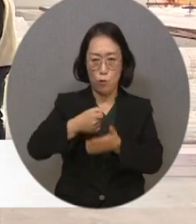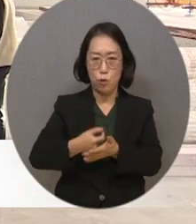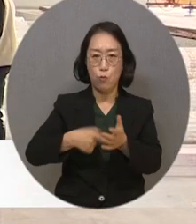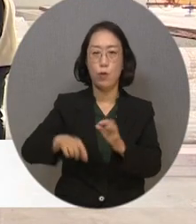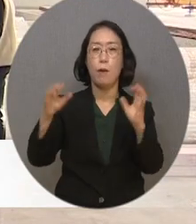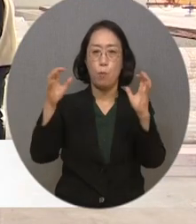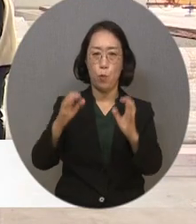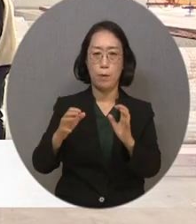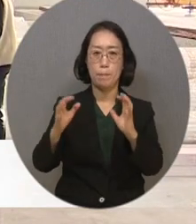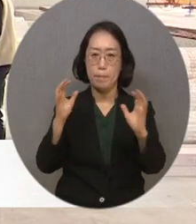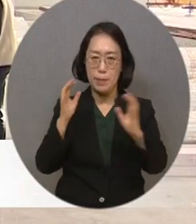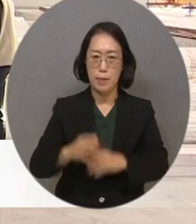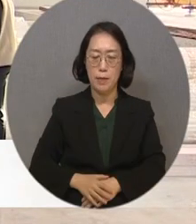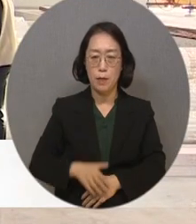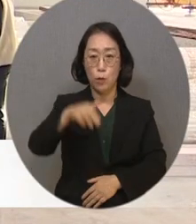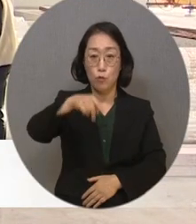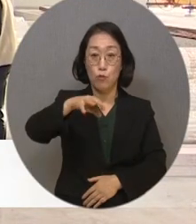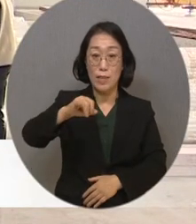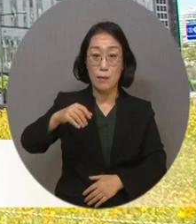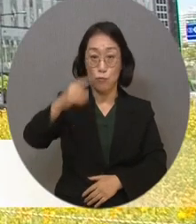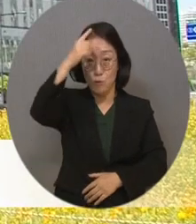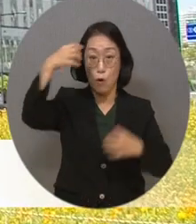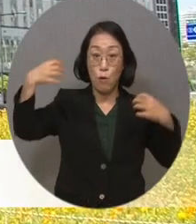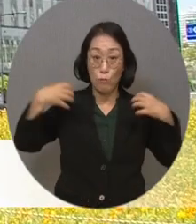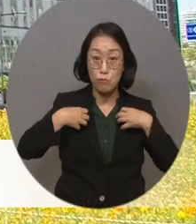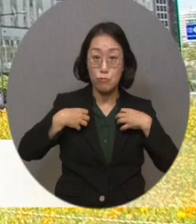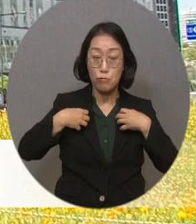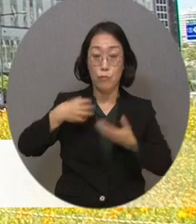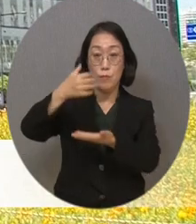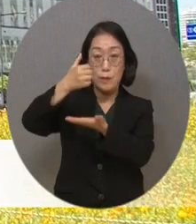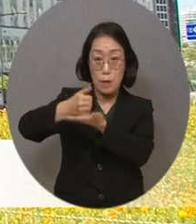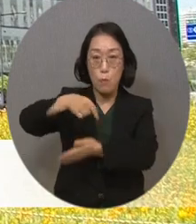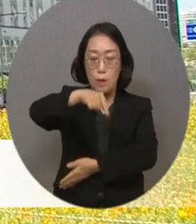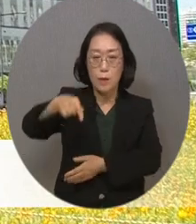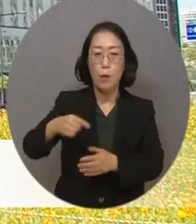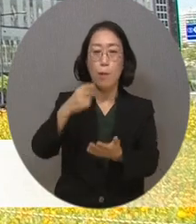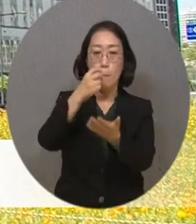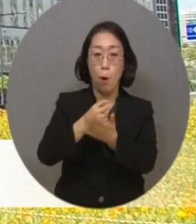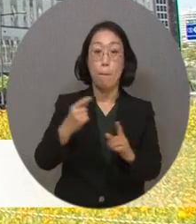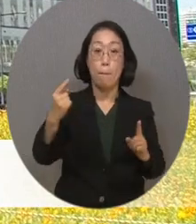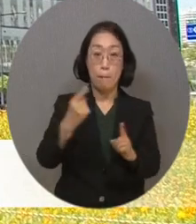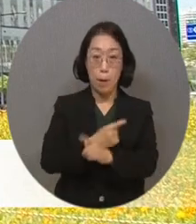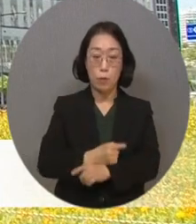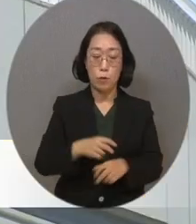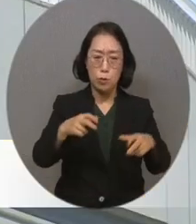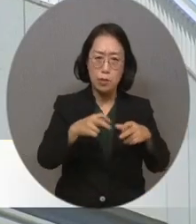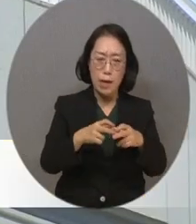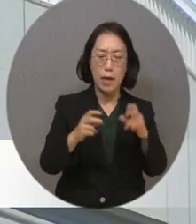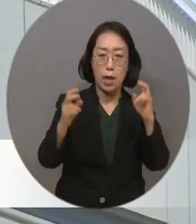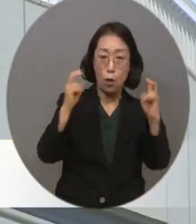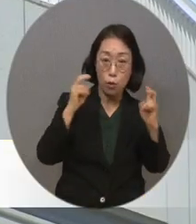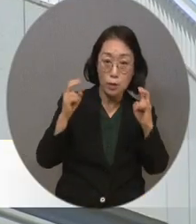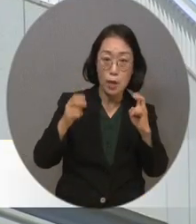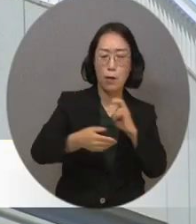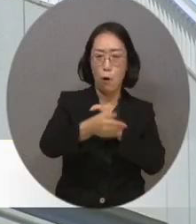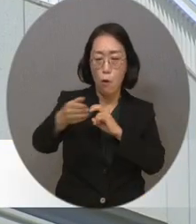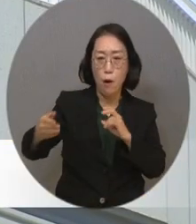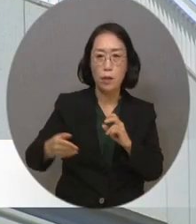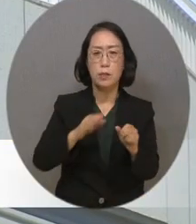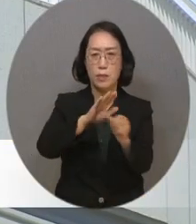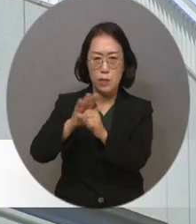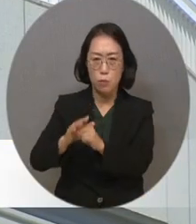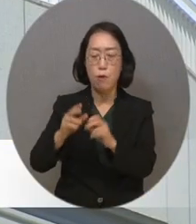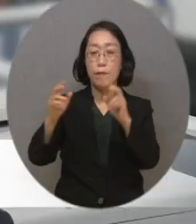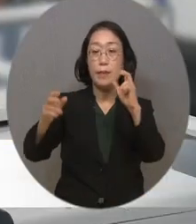이루어졌습니다 중기부 이장관은 이번 시행령 정으로 다양한 장애 경제 주체를 포괄하는 지원